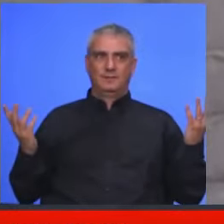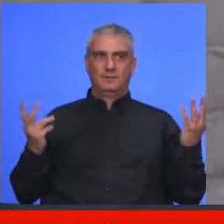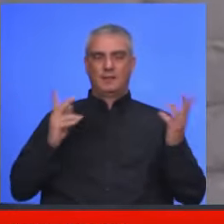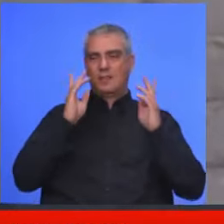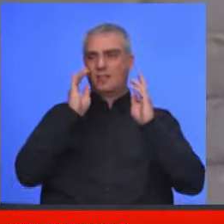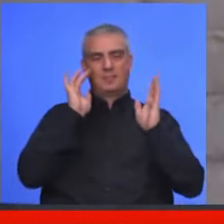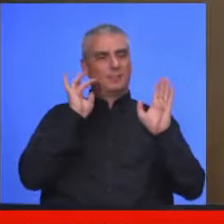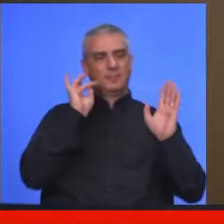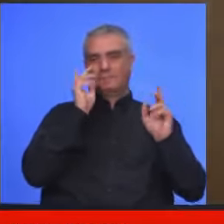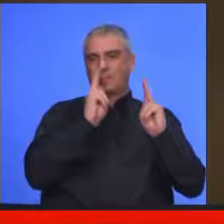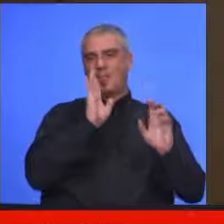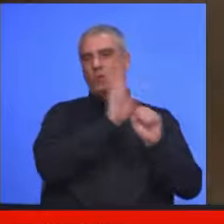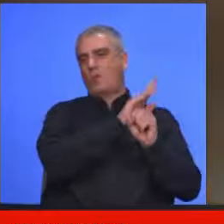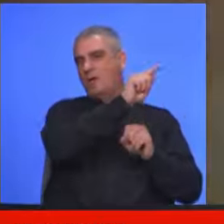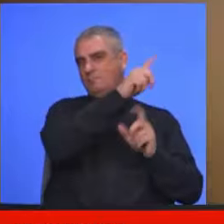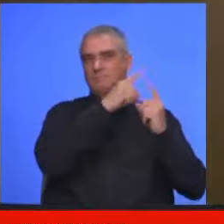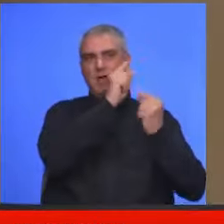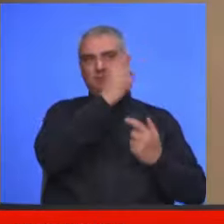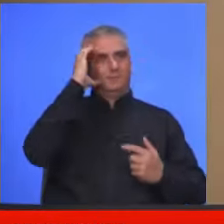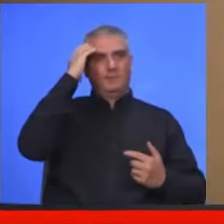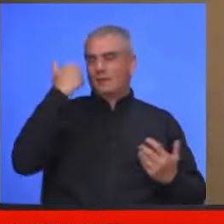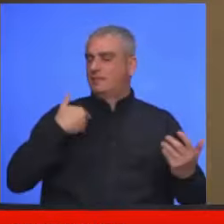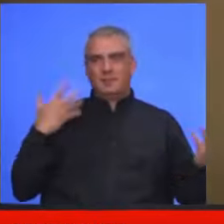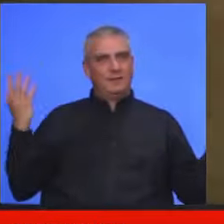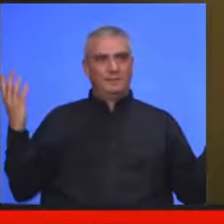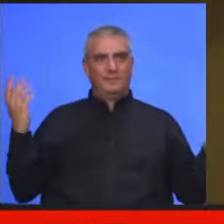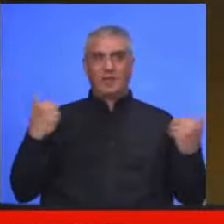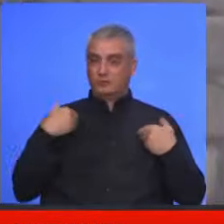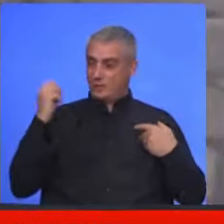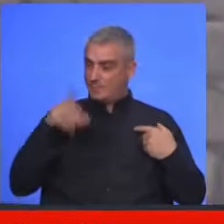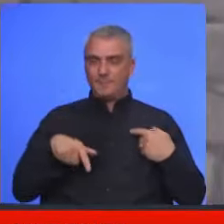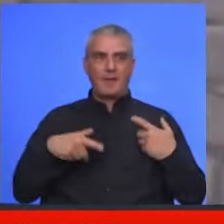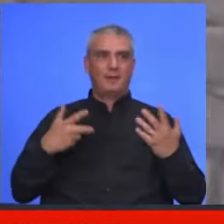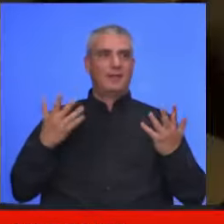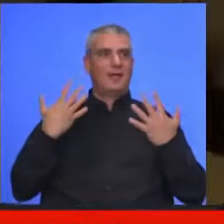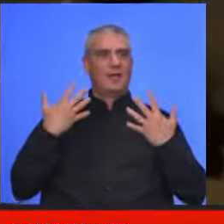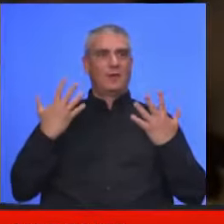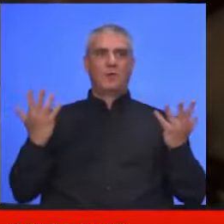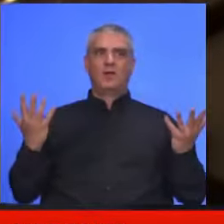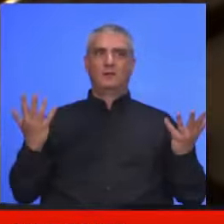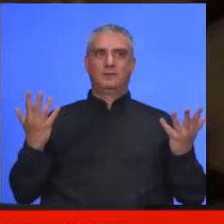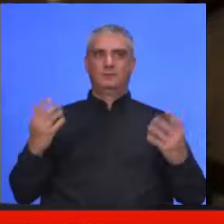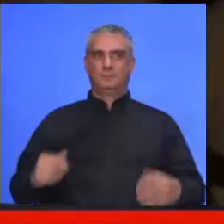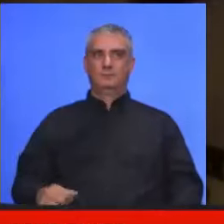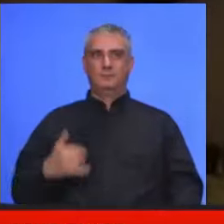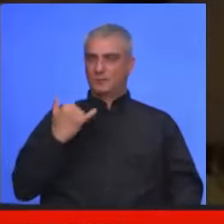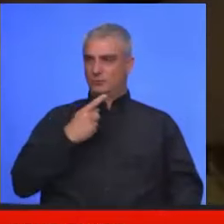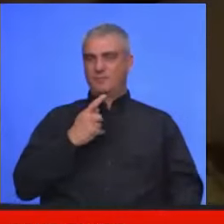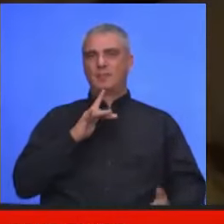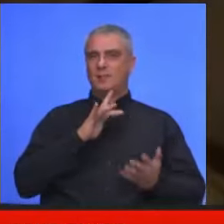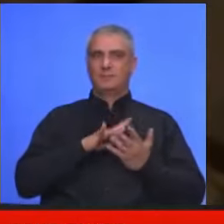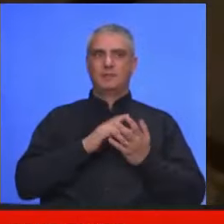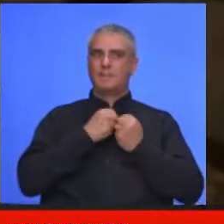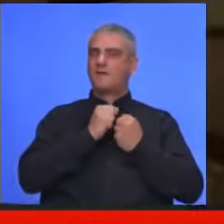ותקוע באיזה חור בעזה. זה מטריף, זה מטריף. אבל כשאני בא לפה, אז יש פה את הרוח. כעת הם נמצאים במאבק